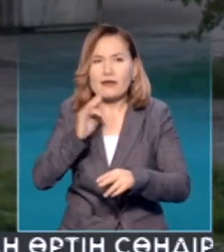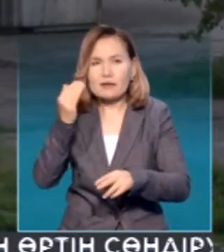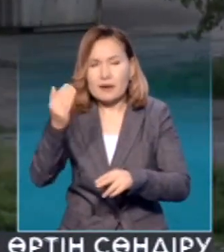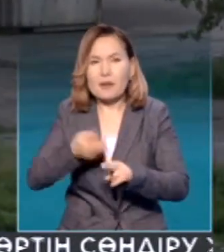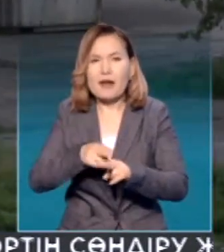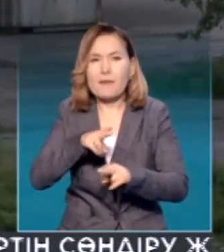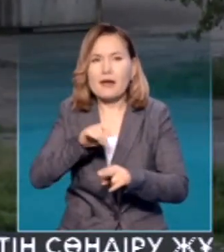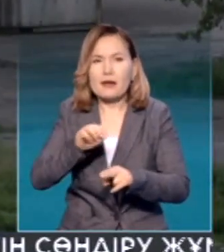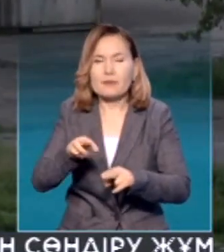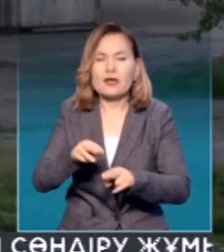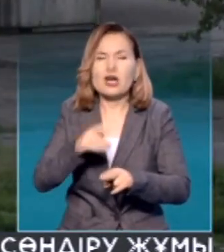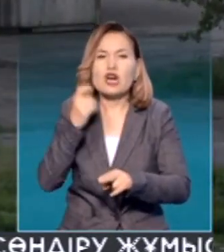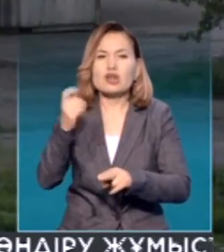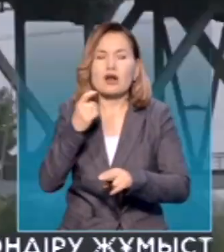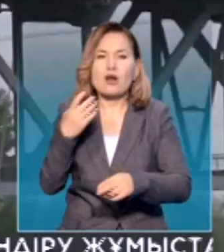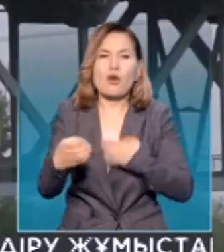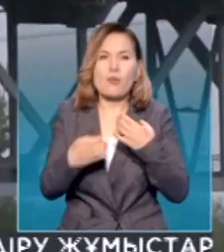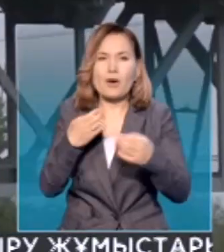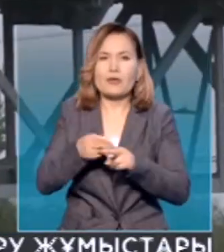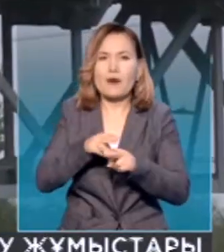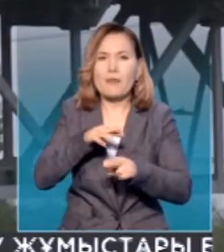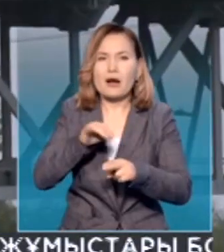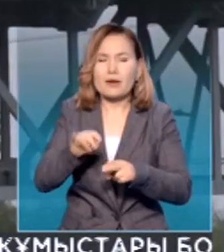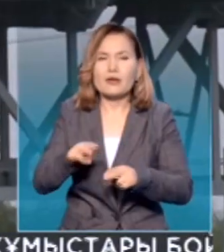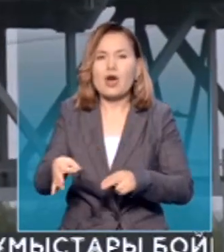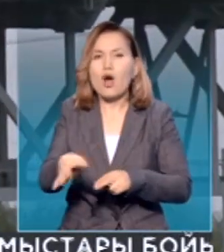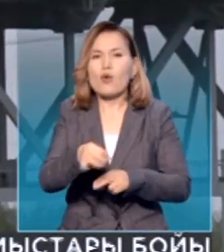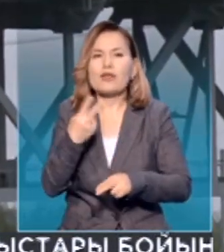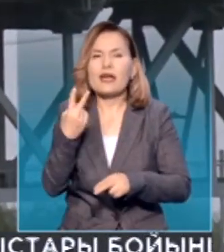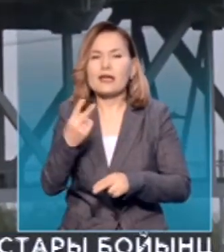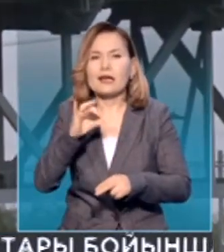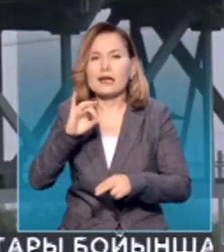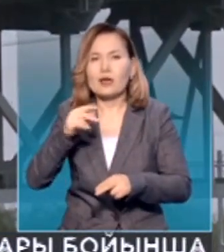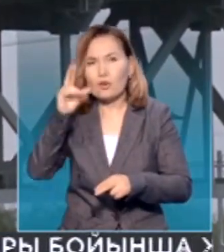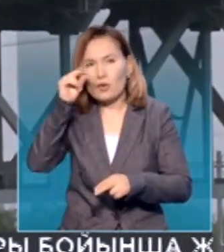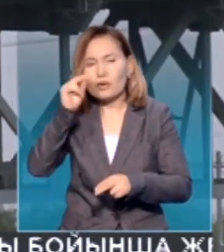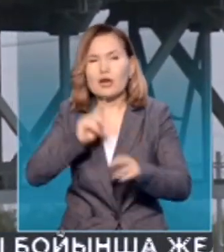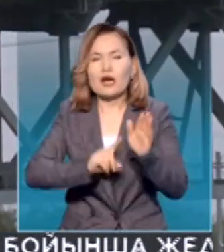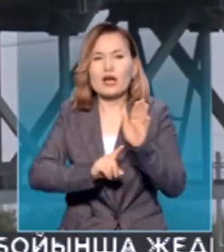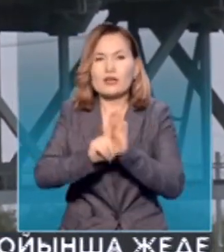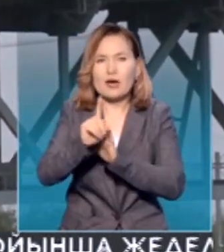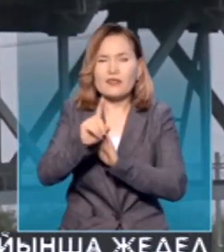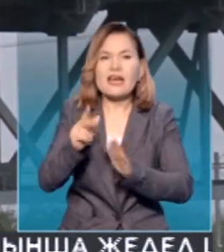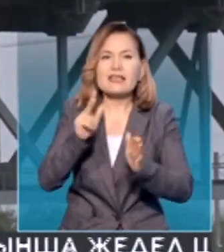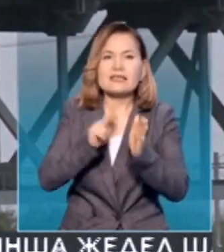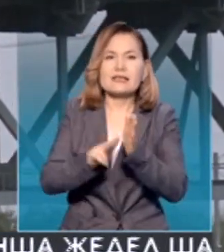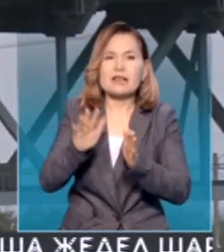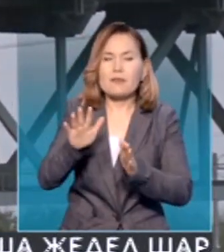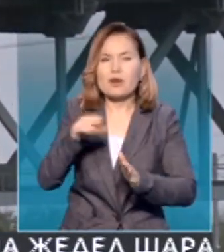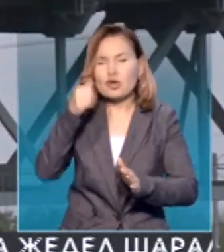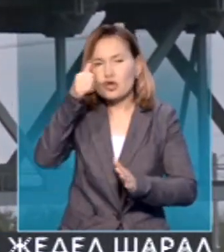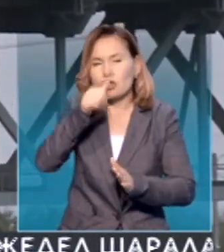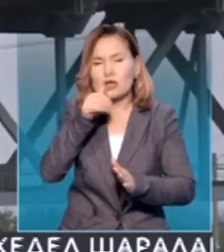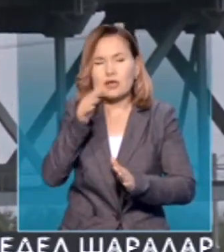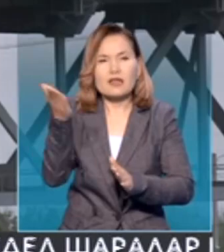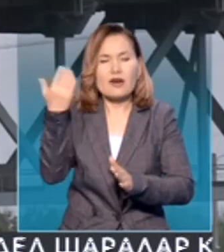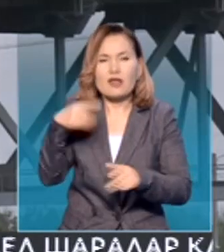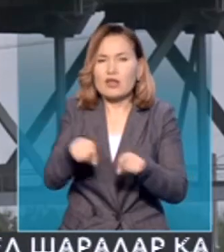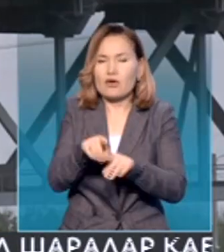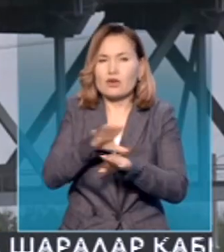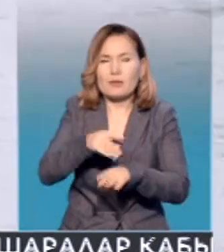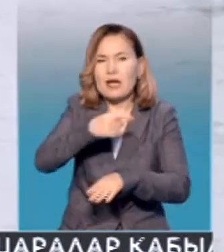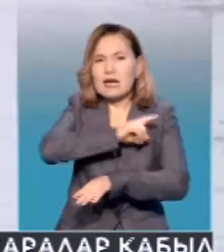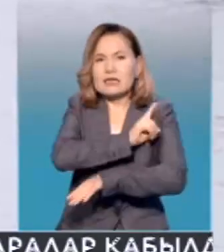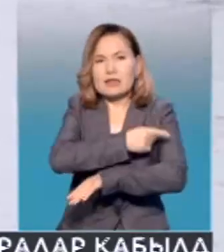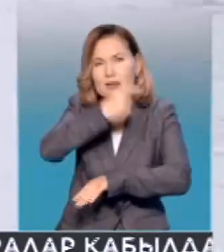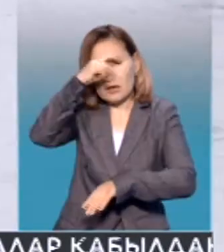шаруалар дабыл қағуда. Ал Магадан облысында 2 шілдеде соңғы 85 жылда болмаған аптап ыстық тіркелді. Бұл